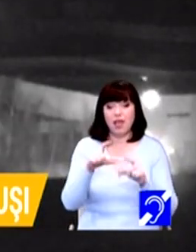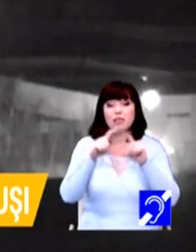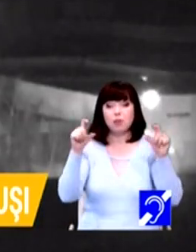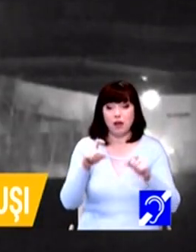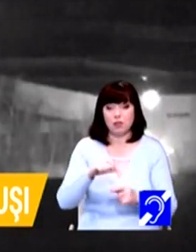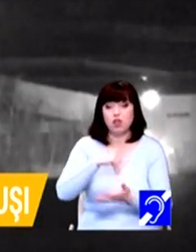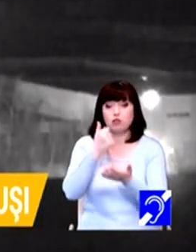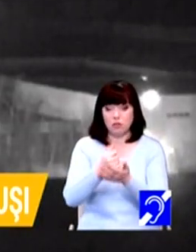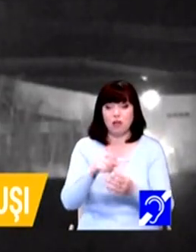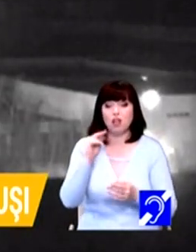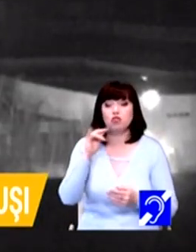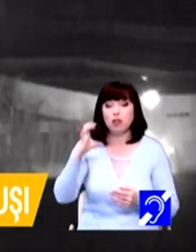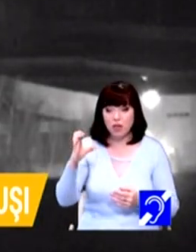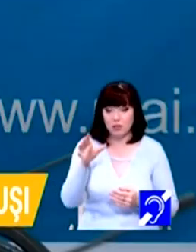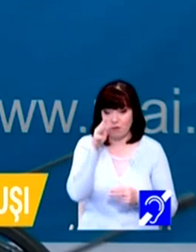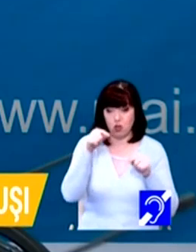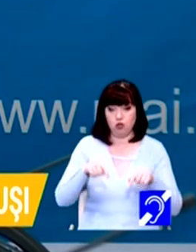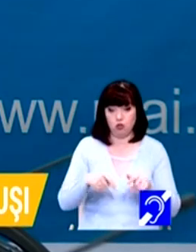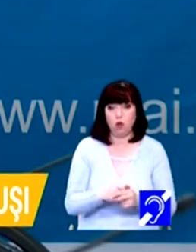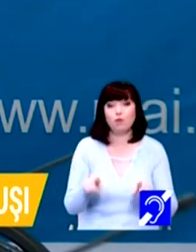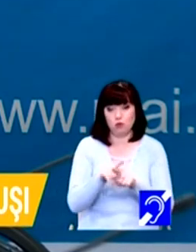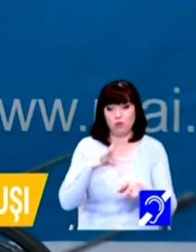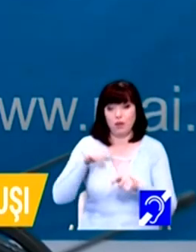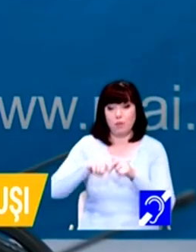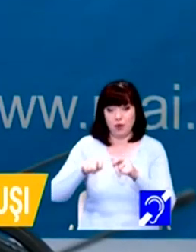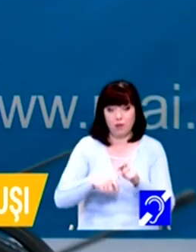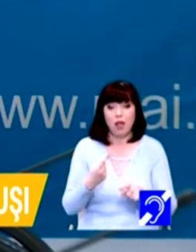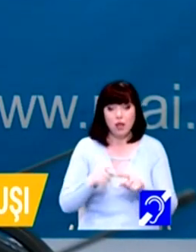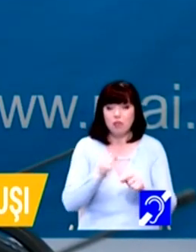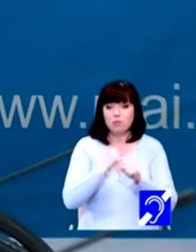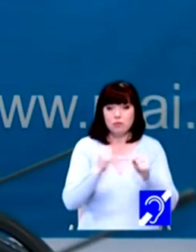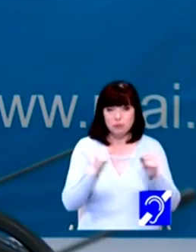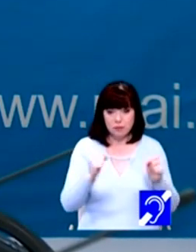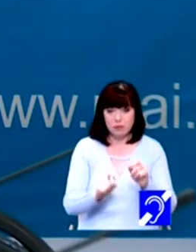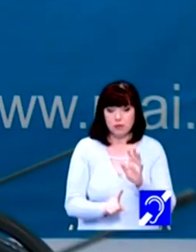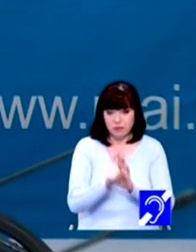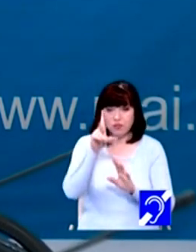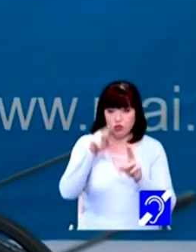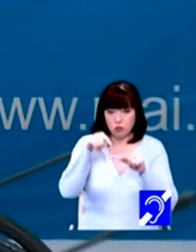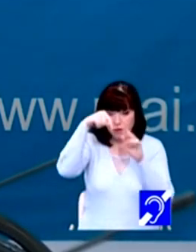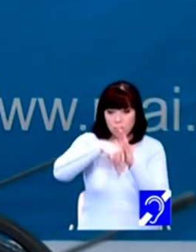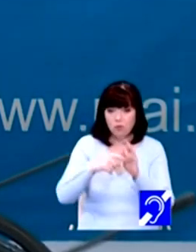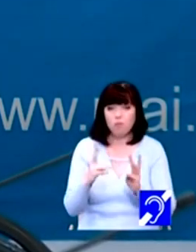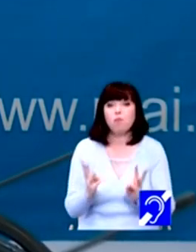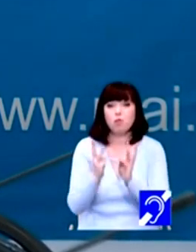pentru Situații de Urgență de la Chișinău. Aceste bombardamente au provocat incendiu pe teritoriul